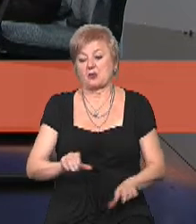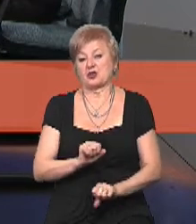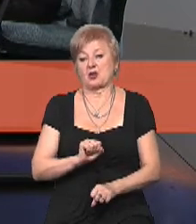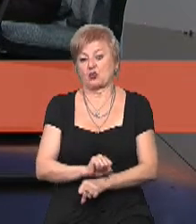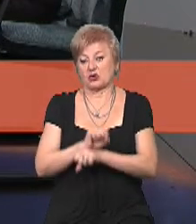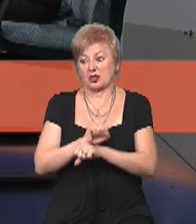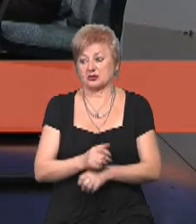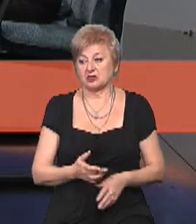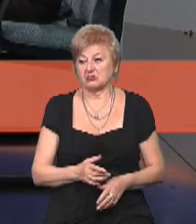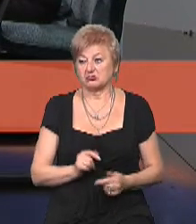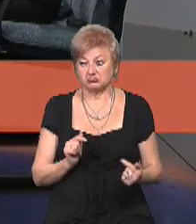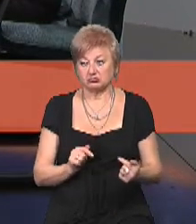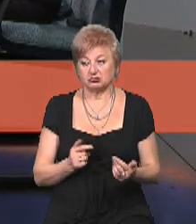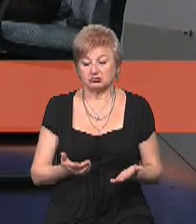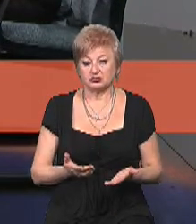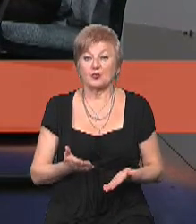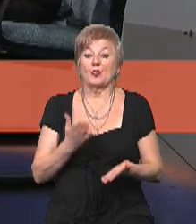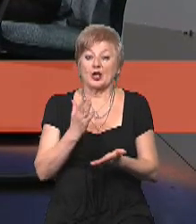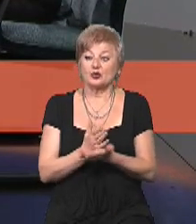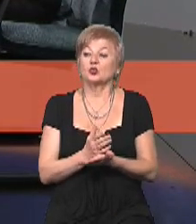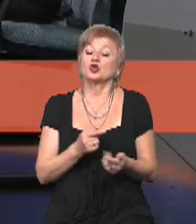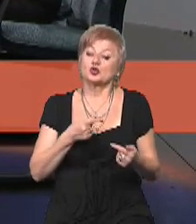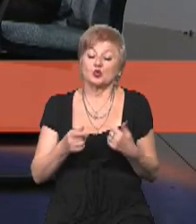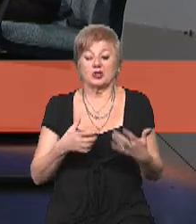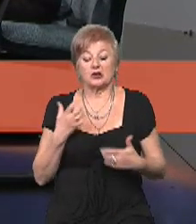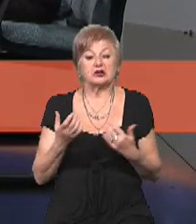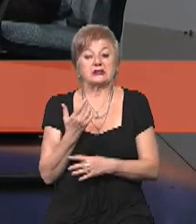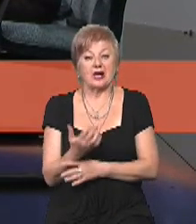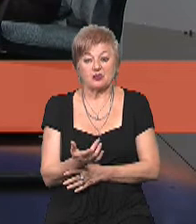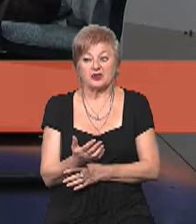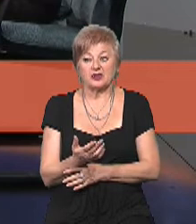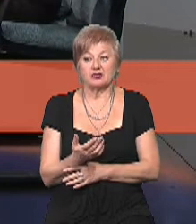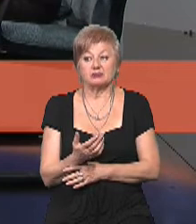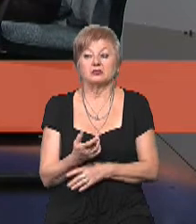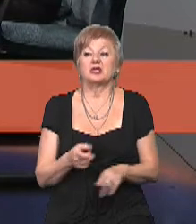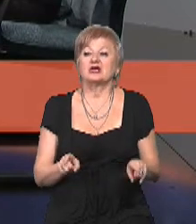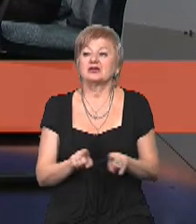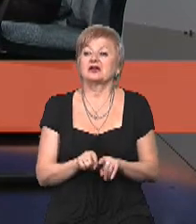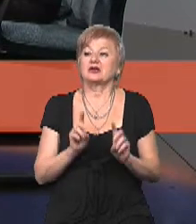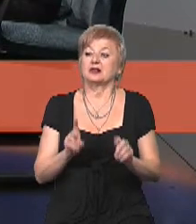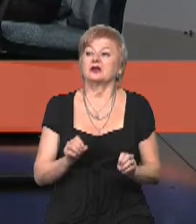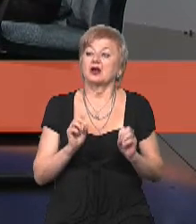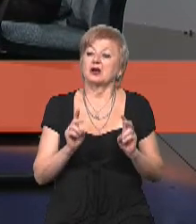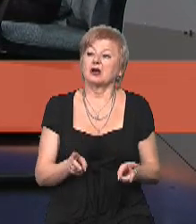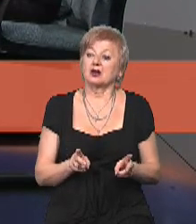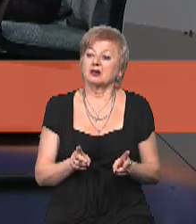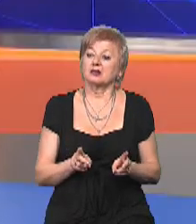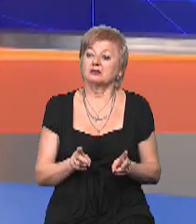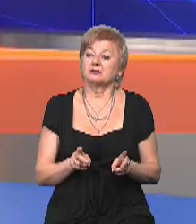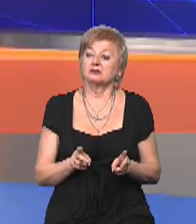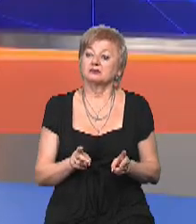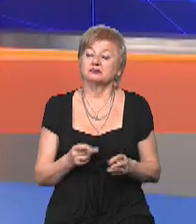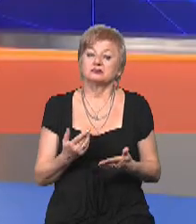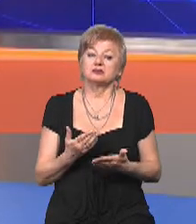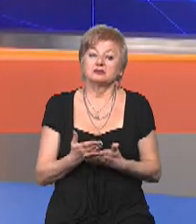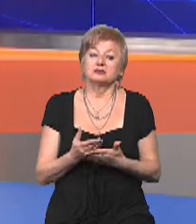Но еще есть и другие требования. Есть требования такого характера, как вот эти вот